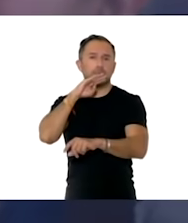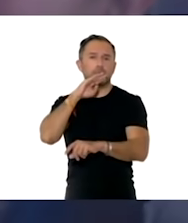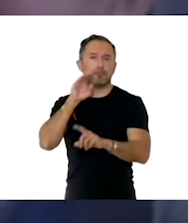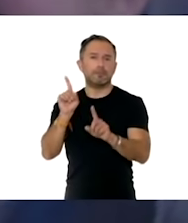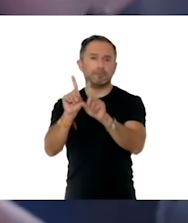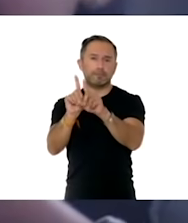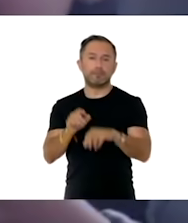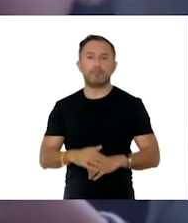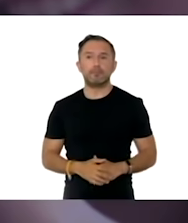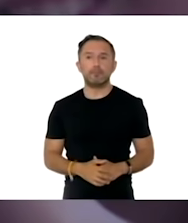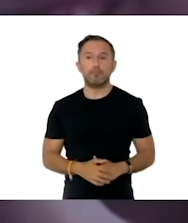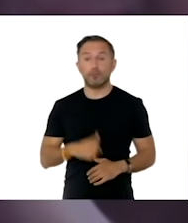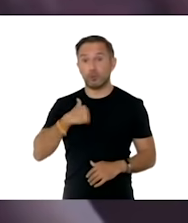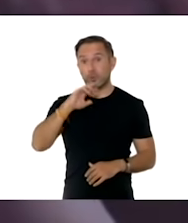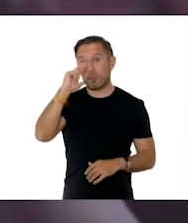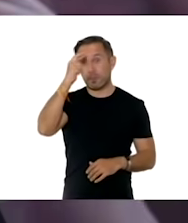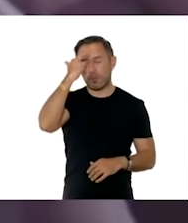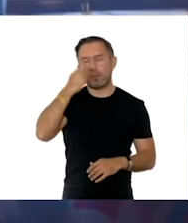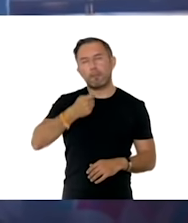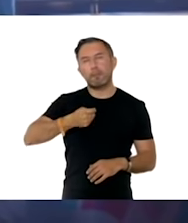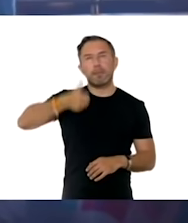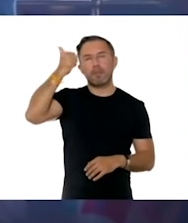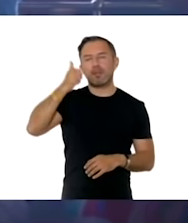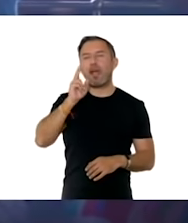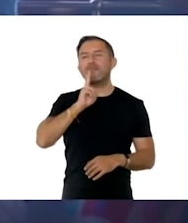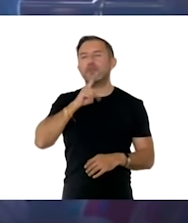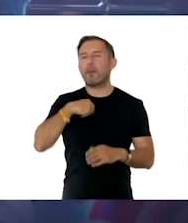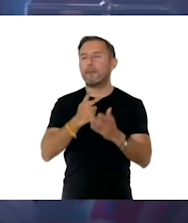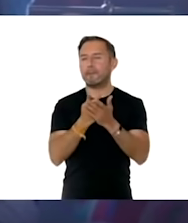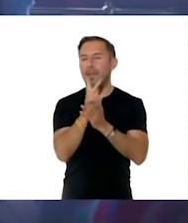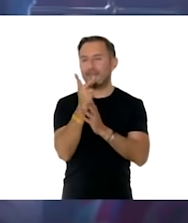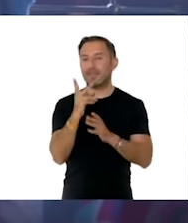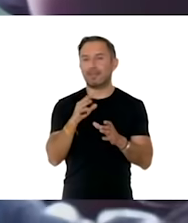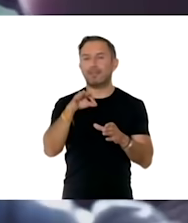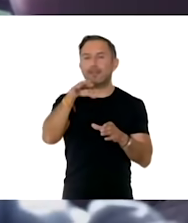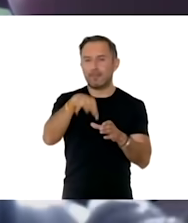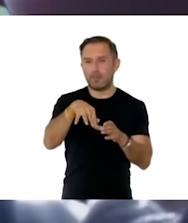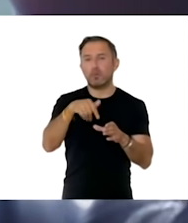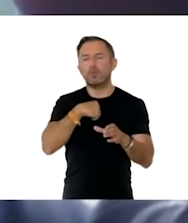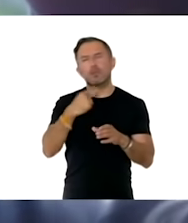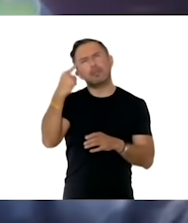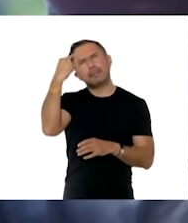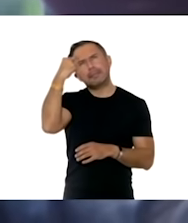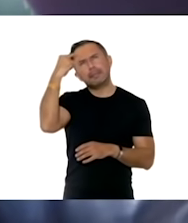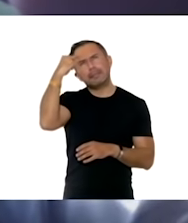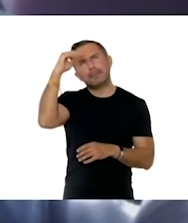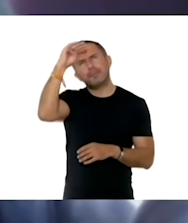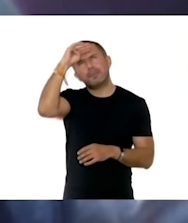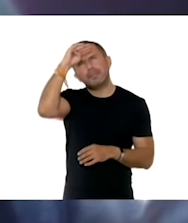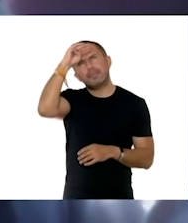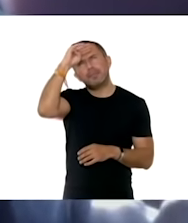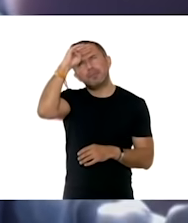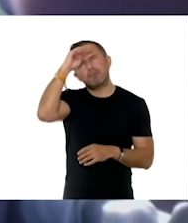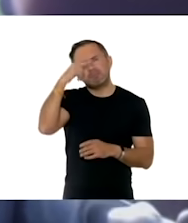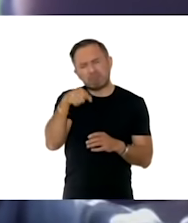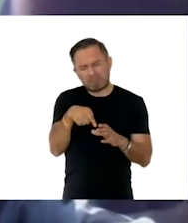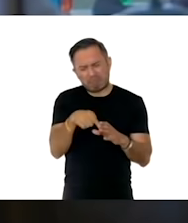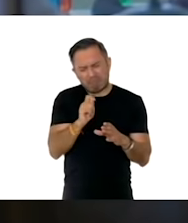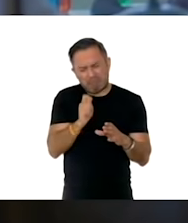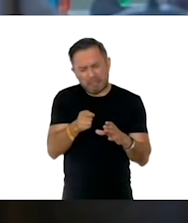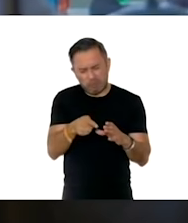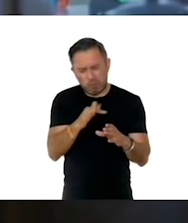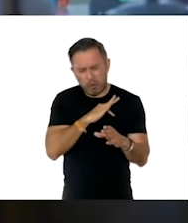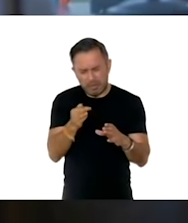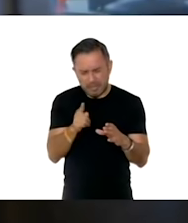acuerdo la primera vez que vi germinar una plantita y en mi cabeza solo podía pensar qué tenía que pasar en él para que pudiera